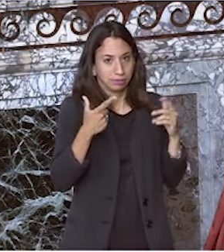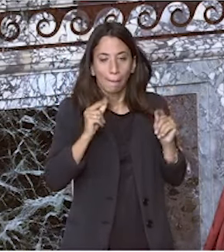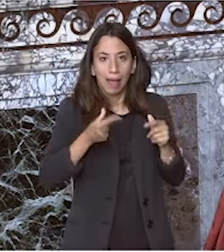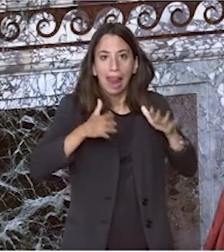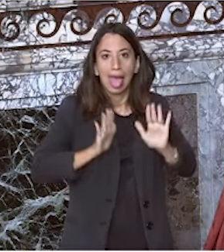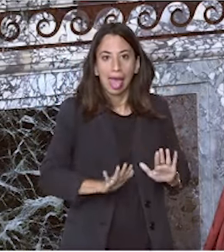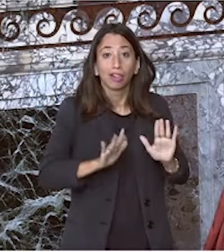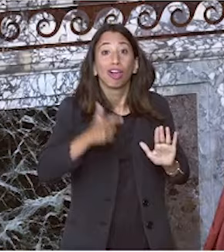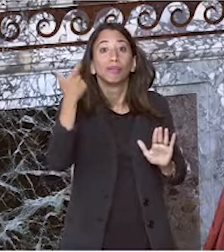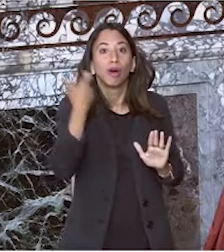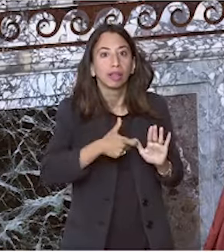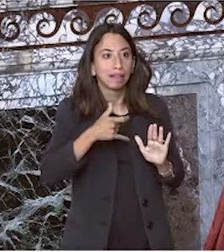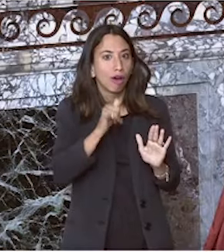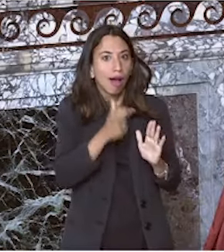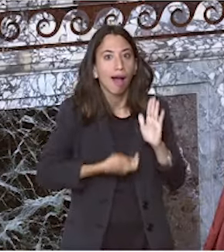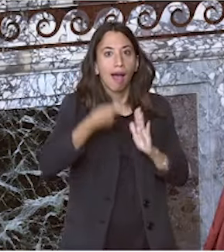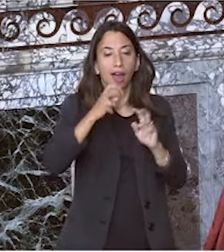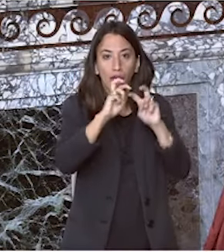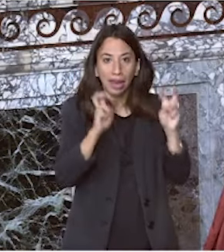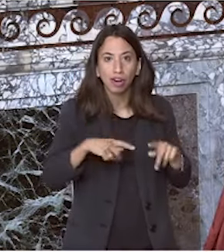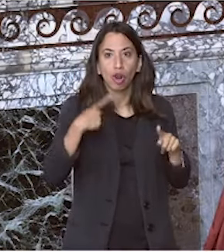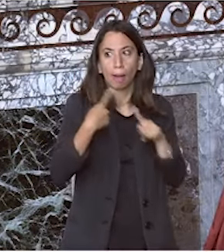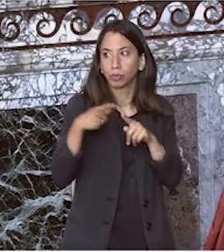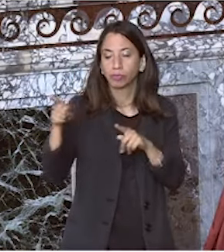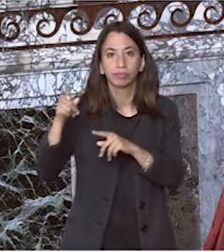e dell'incerto andamento dell'economia cinese.